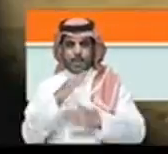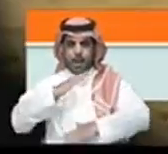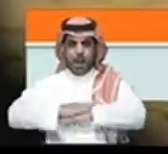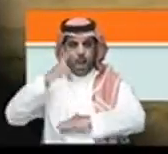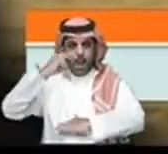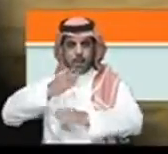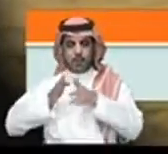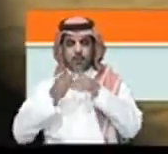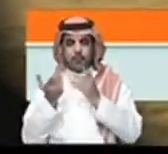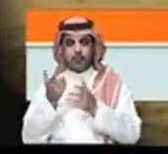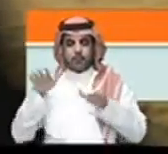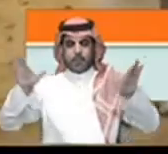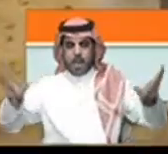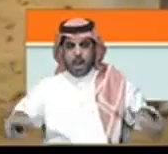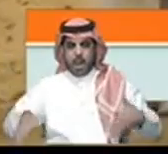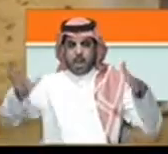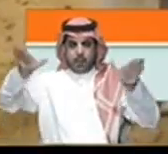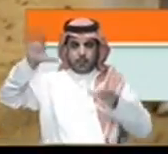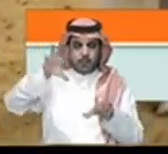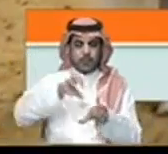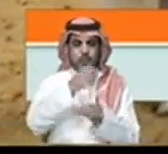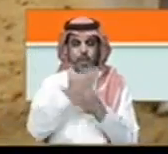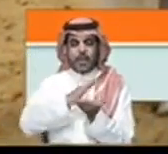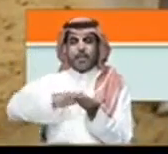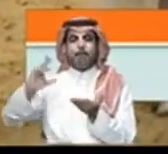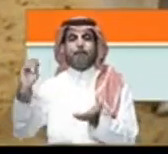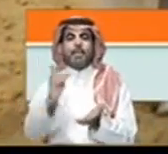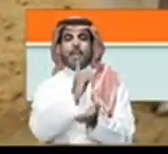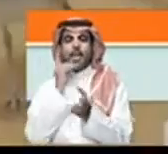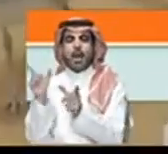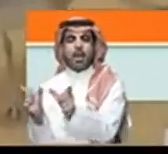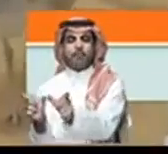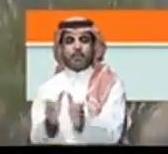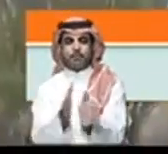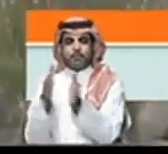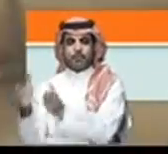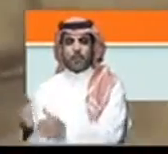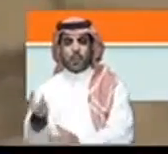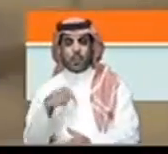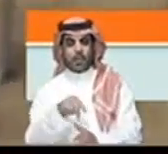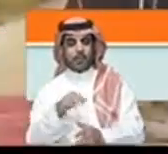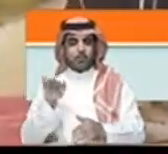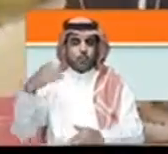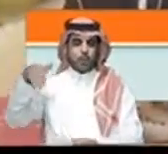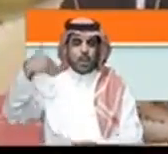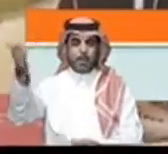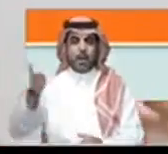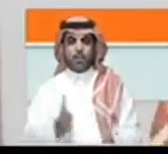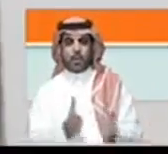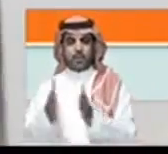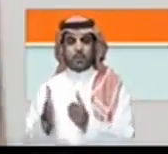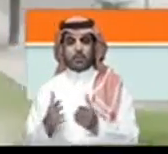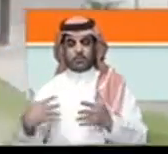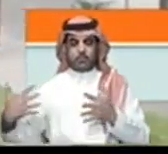رياضه الصيد بالصقور والحفاظ على البيئه الطبيعيه وحمايتها ونقل ذلك الى الاجيال المقبله كما ستشارك